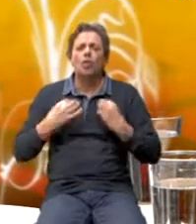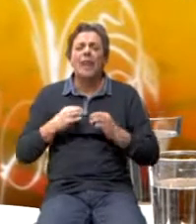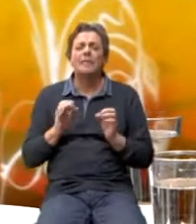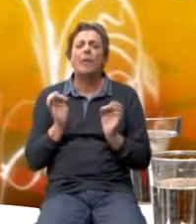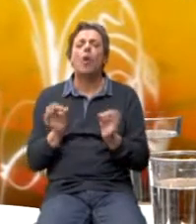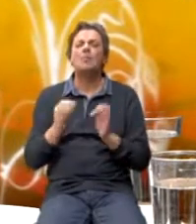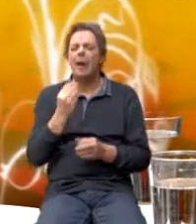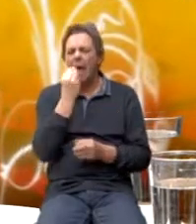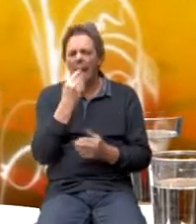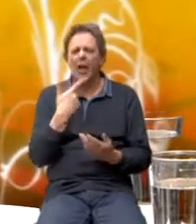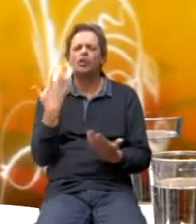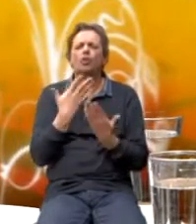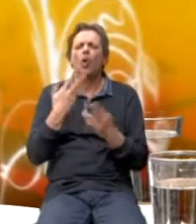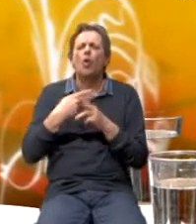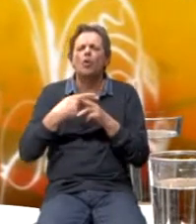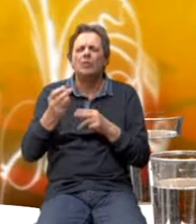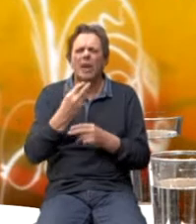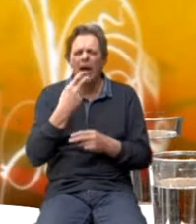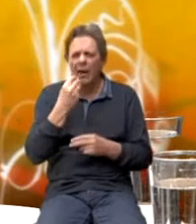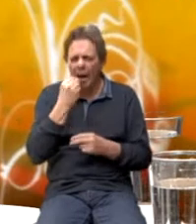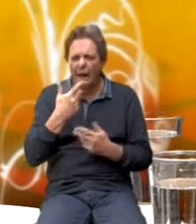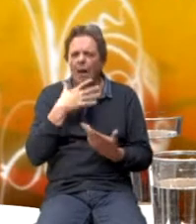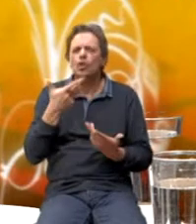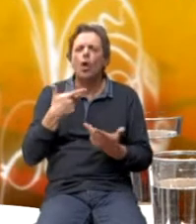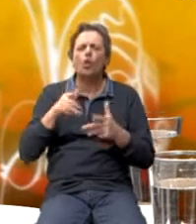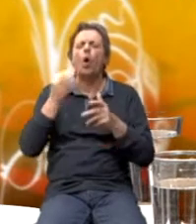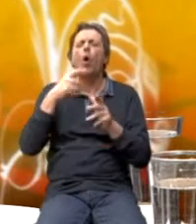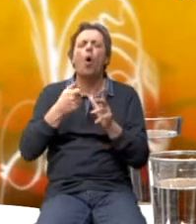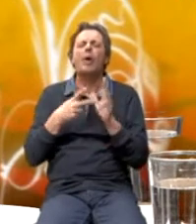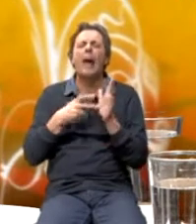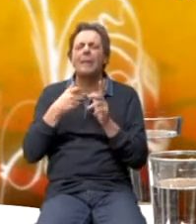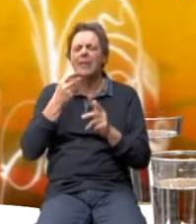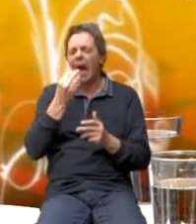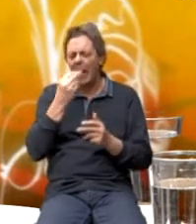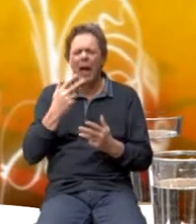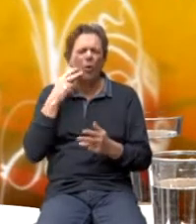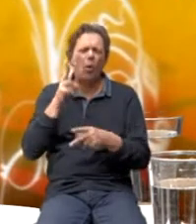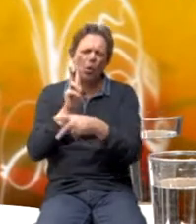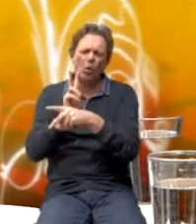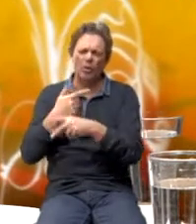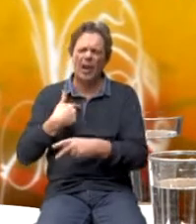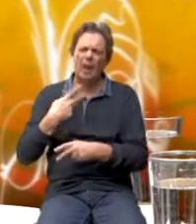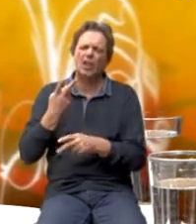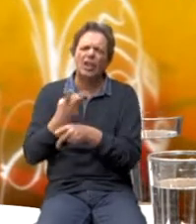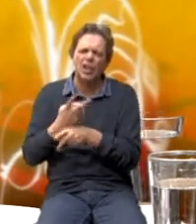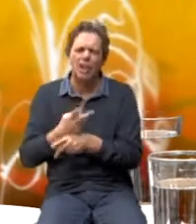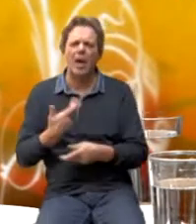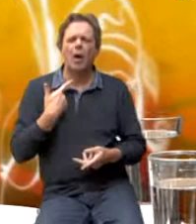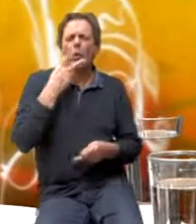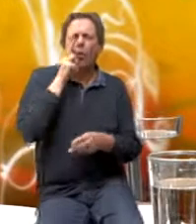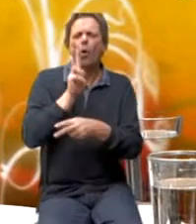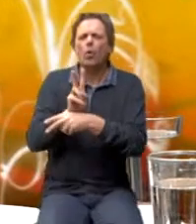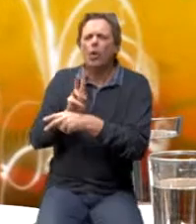hrana? Što je to ekološka hrana? Što je to organska hrana? Koliko je kontrolira naša država? Koliko je